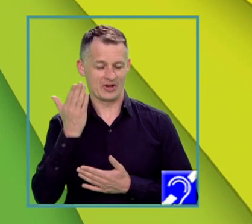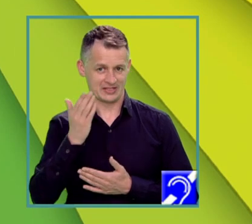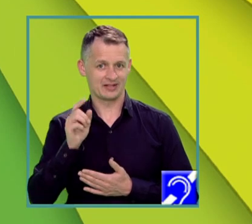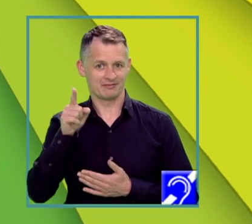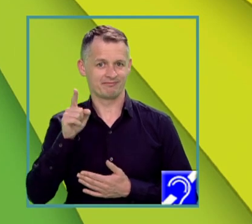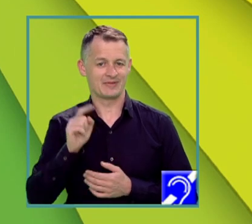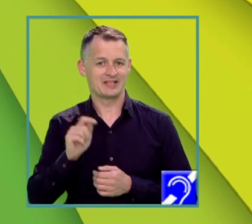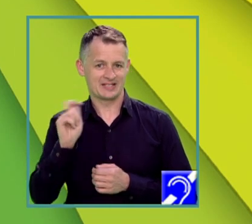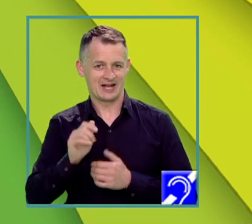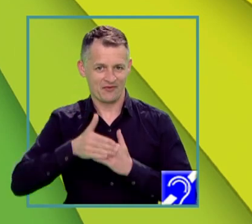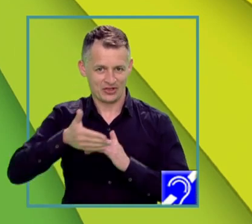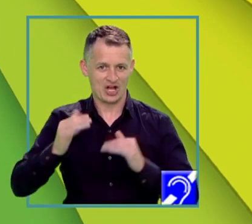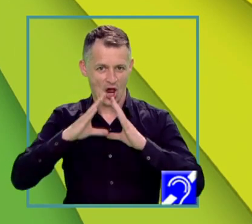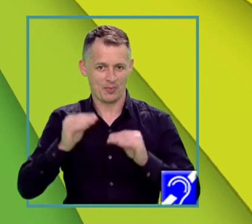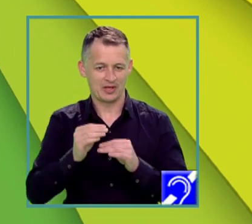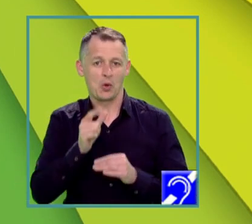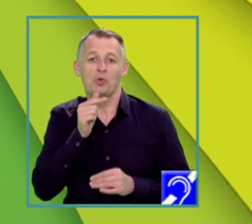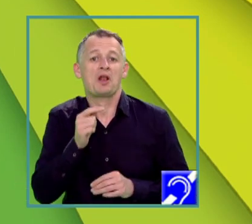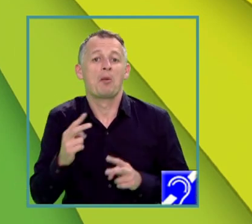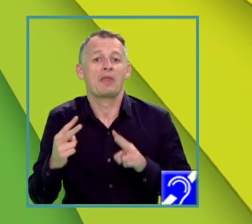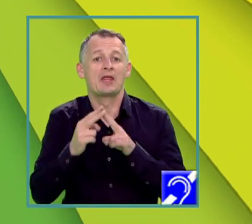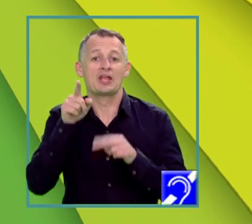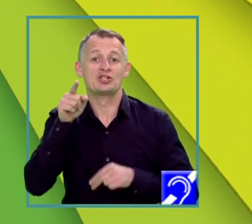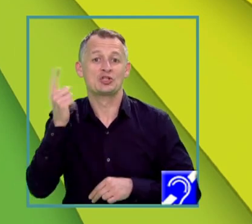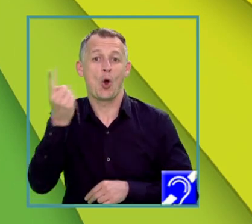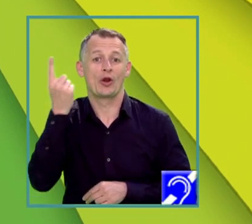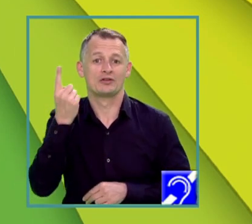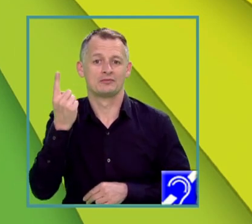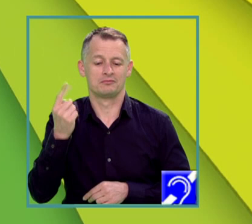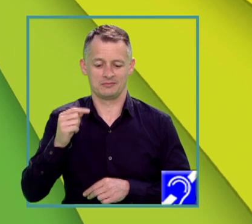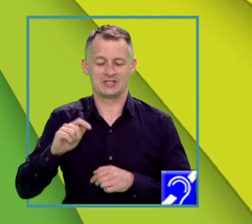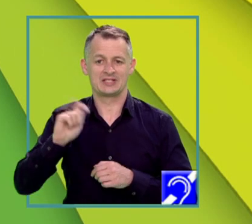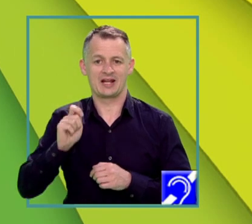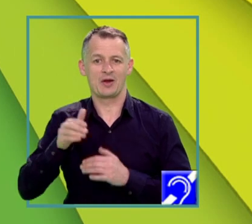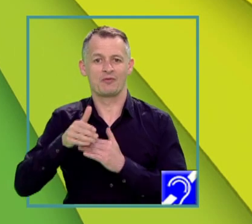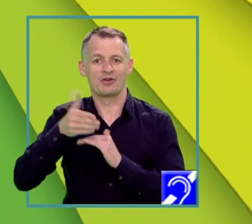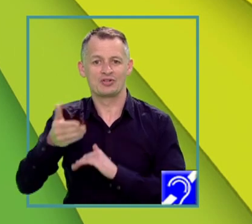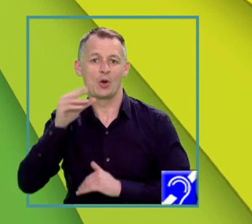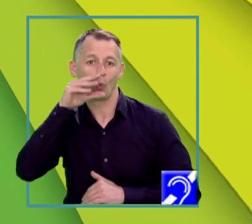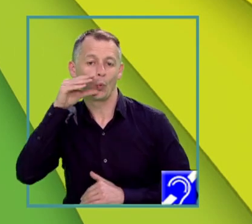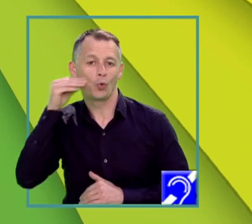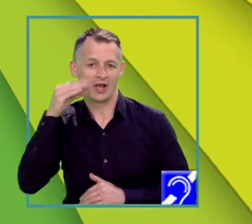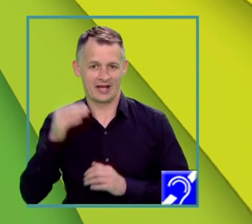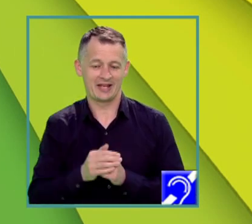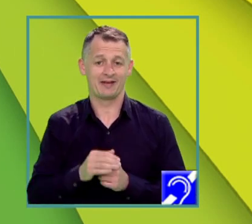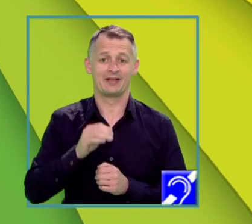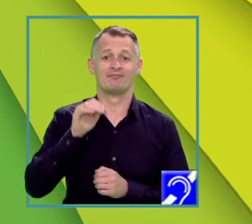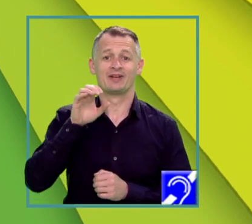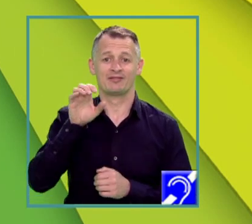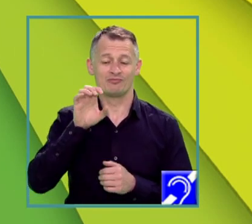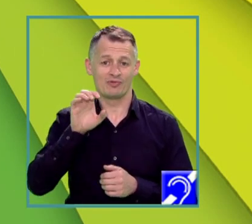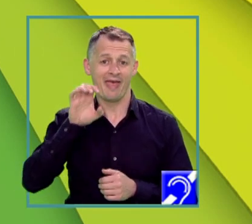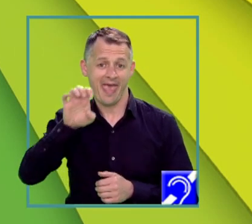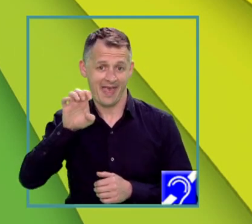acestui oraș cu un dragii mei la Bulgaria așadar răspunsul corect este Ce mic e statul marcat pe hartă cu litera